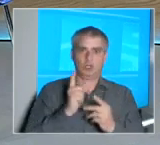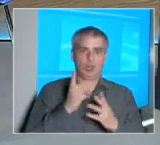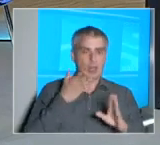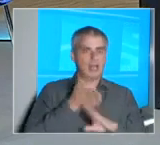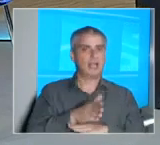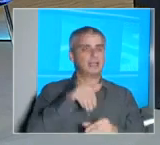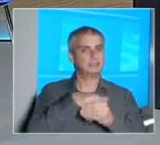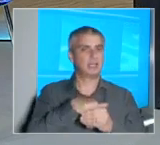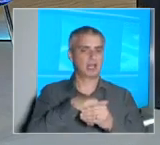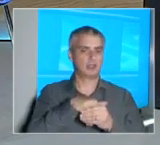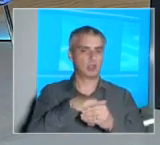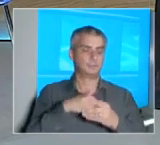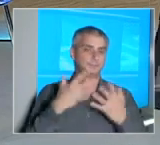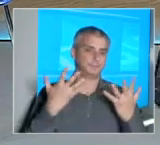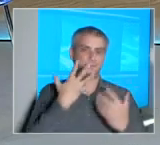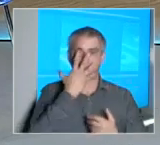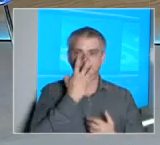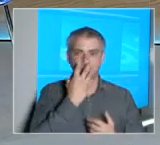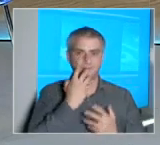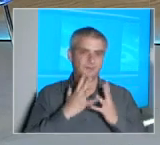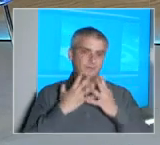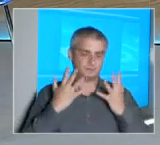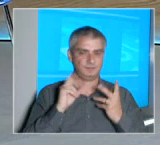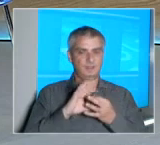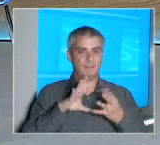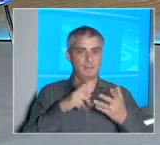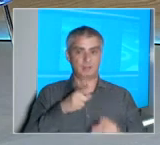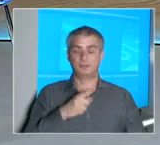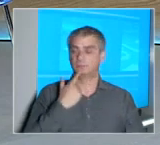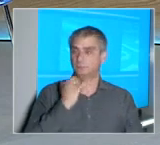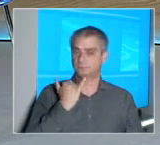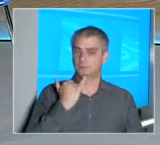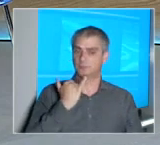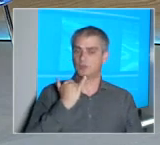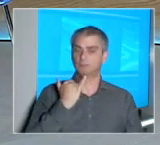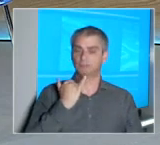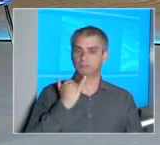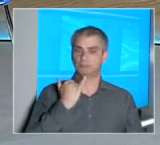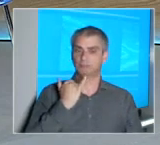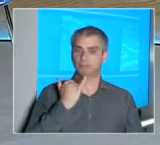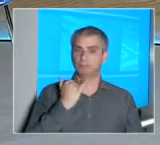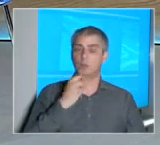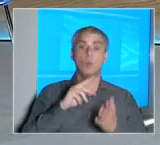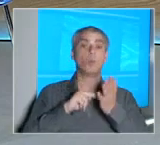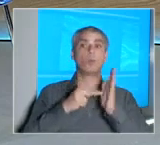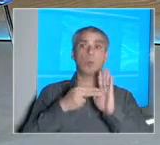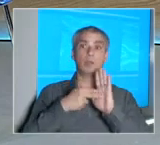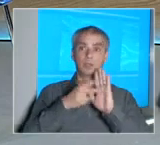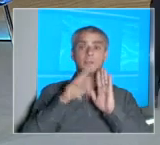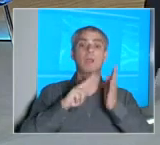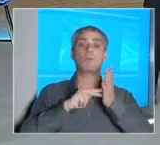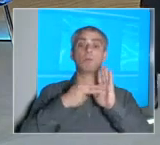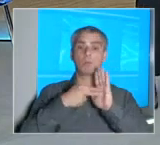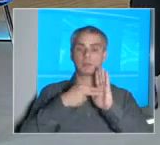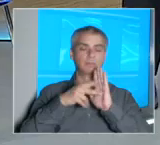להיכנס לתוך העצב הרב הזה והפרידה הזו. נכון, עידן, אין ספק, פוליטיקאים, גם